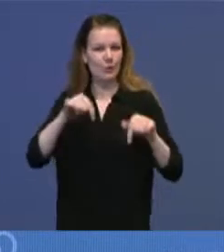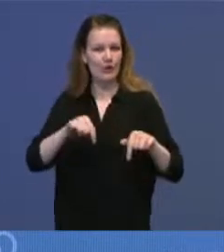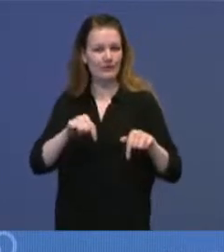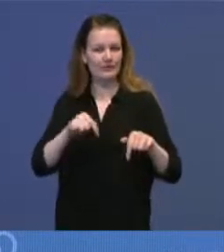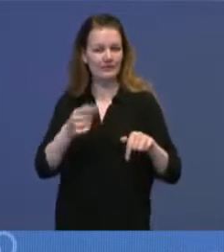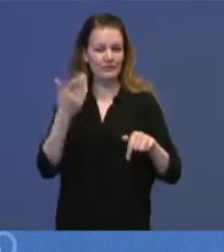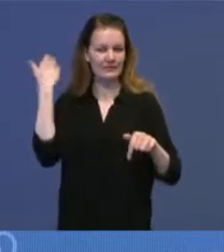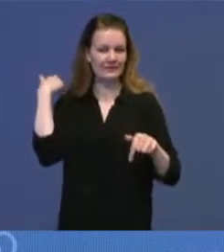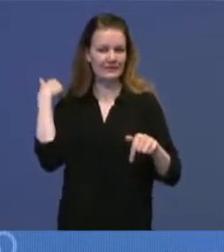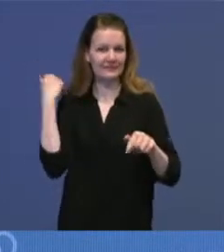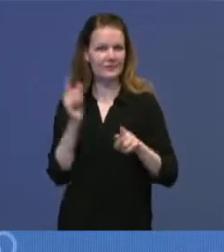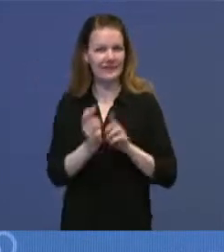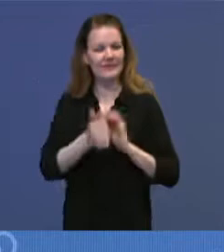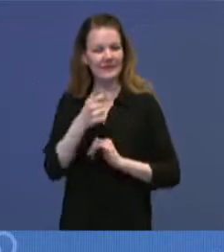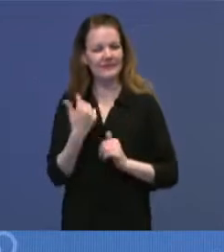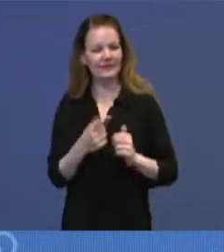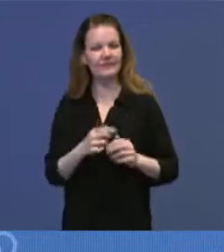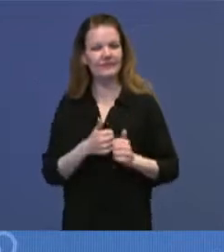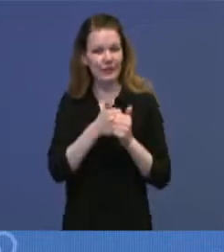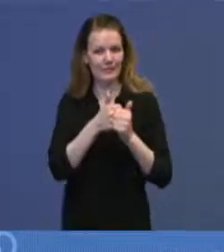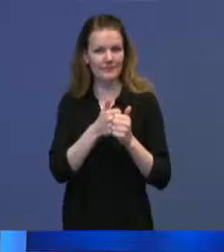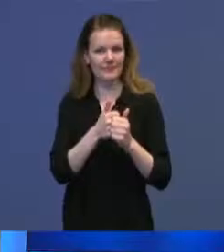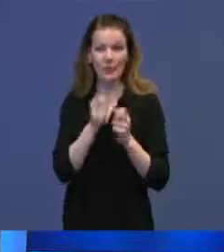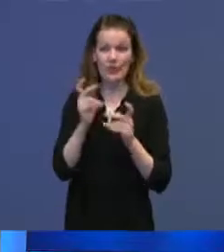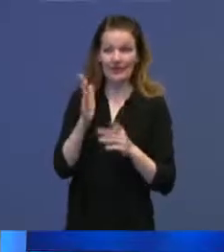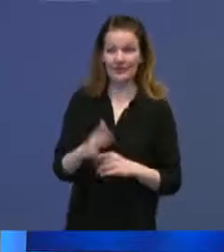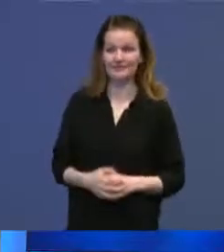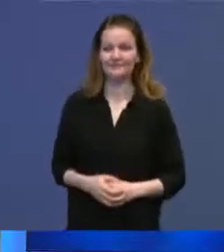til nå å frykte. Jeg tror jeg nøyer meg med det. Takk. Da er det